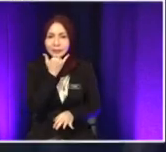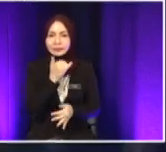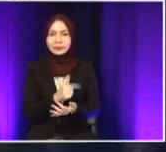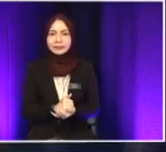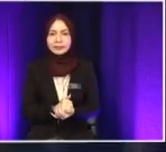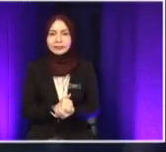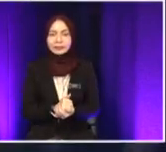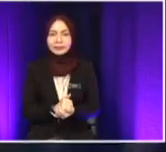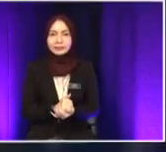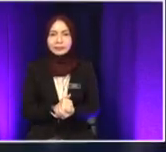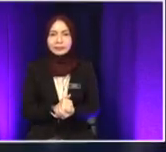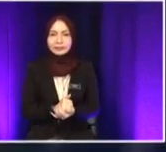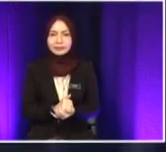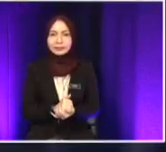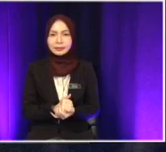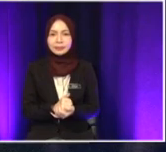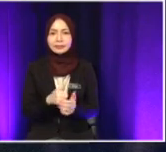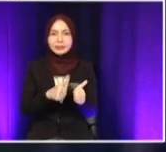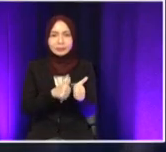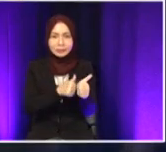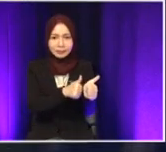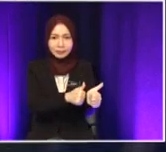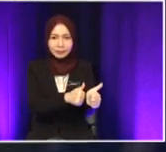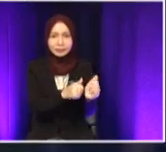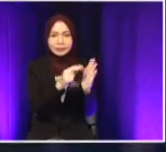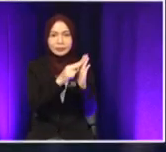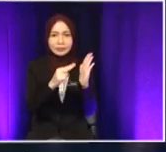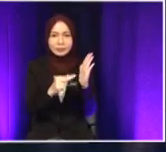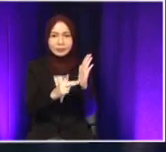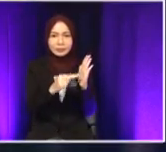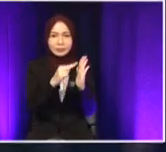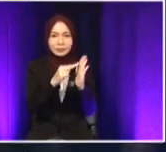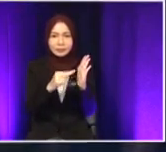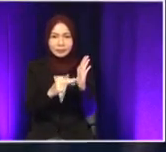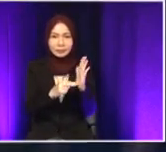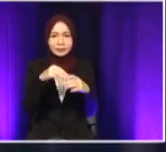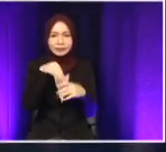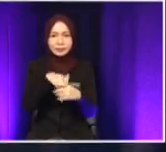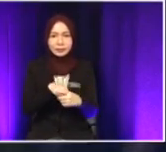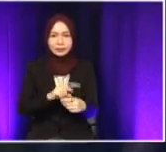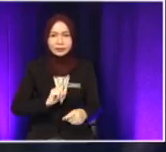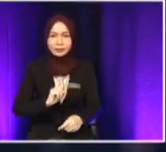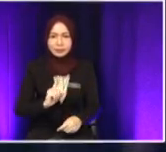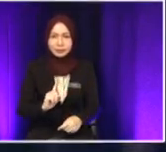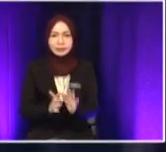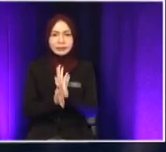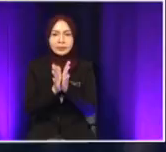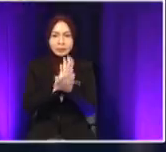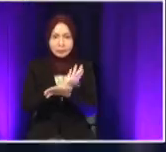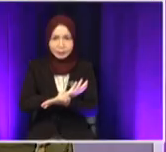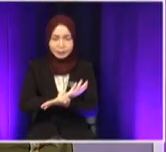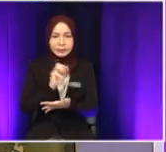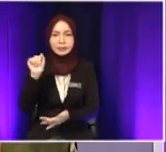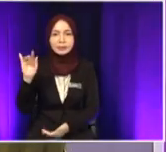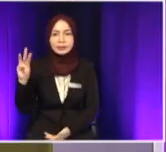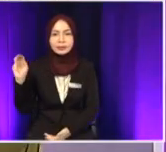tetapkan maksudnya kalau tak boleh maka kita jangan campur adukkan dalam hiburan itu jadi Aiman dan murid-murid di